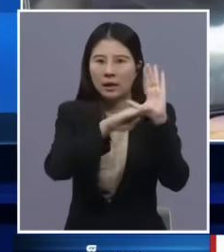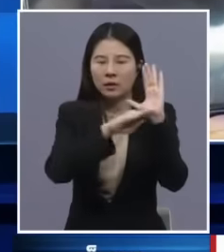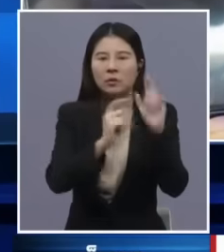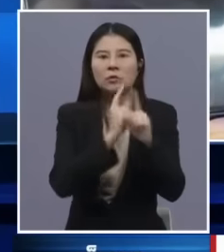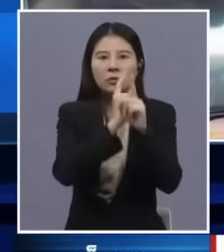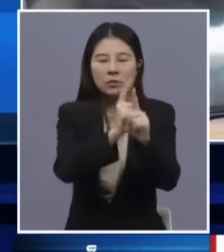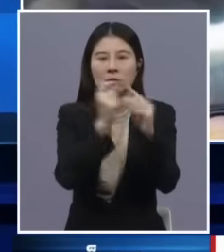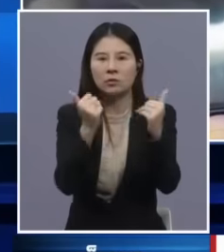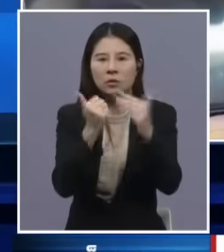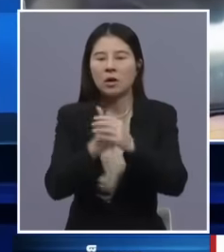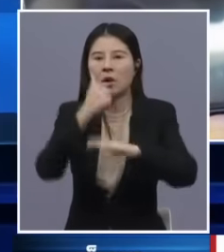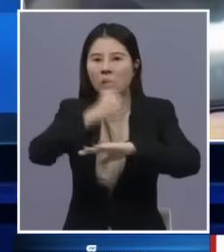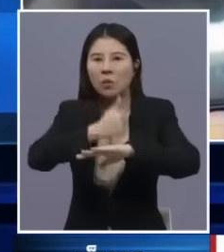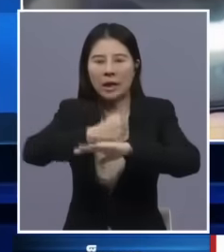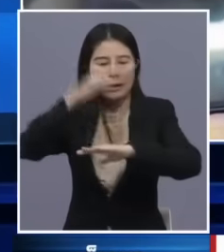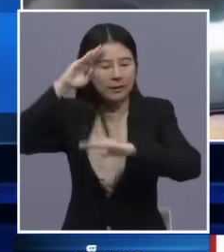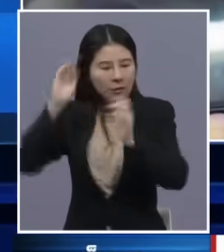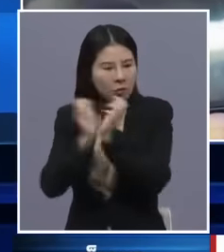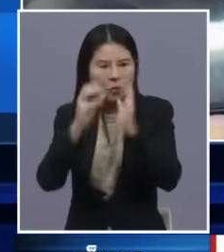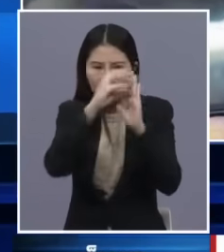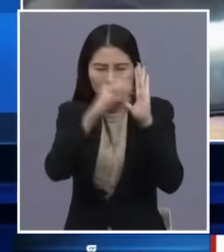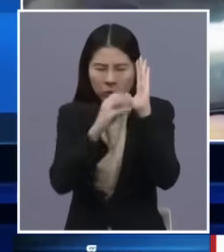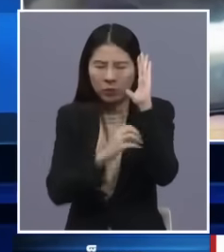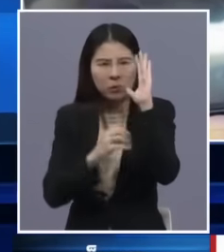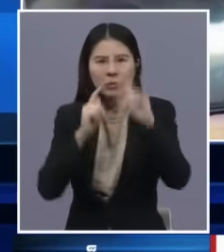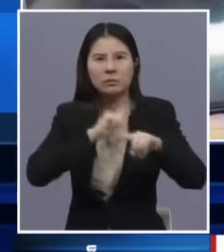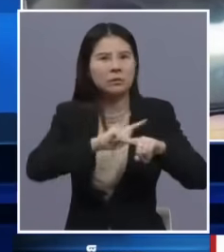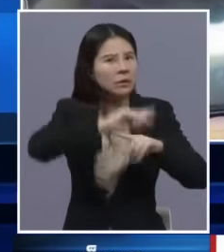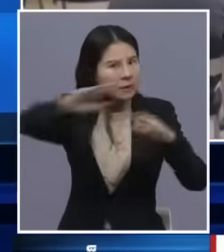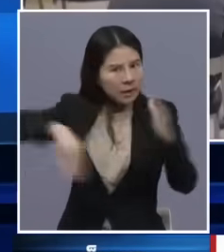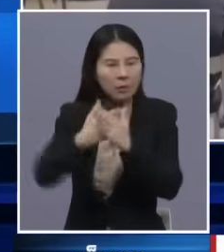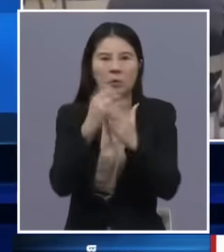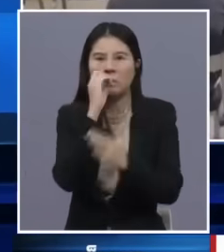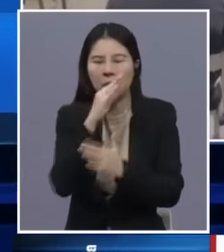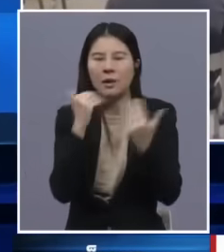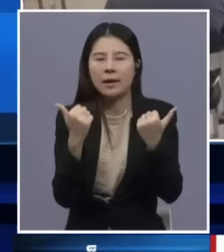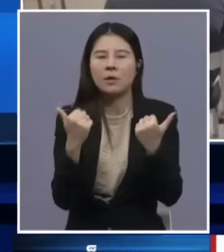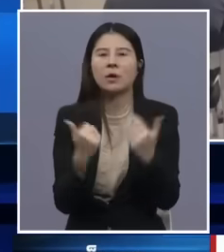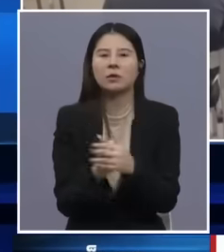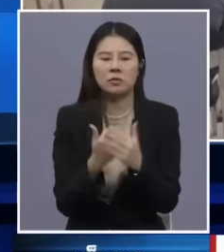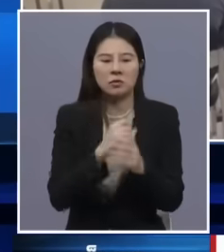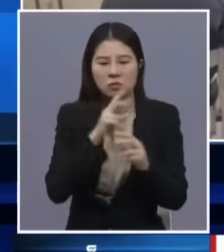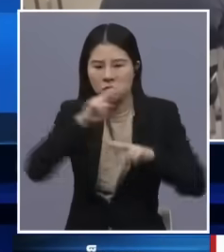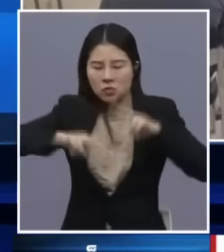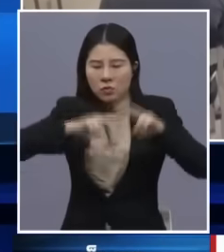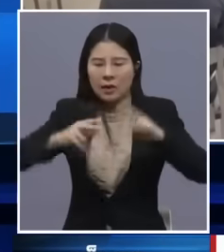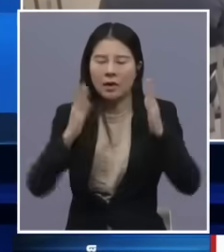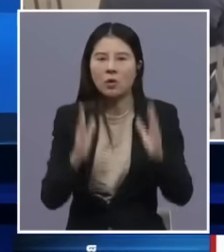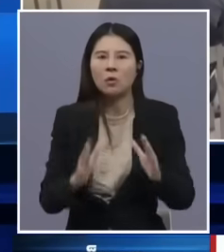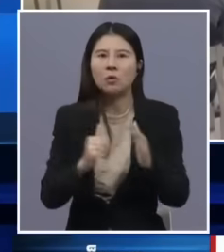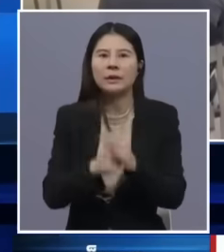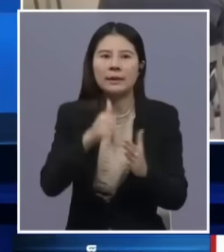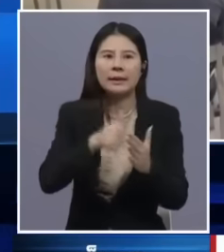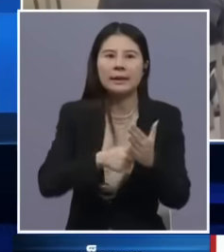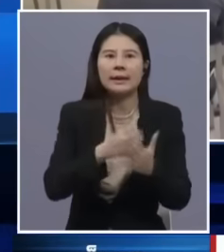พื้นที่ไปแล้วก่อนนายกจะบอกว่าต้องรีบตัดไฟตั้งแต่ต้นลมแบบนี้มันเป็นการข่มขู่หากกลัวแล้วไม่มาแจ้งเ